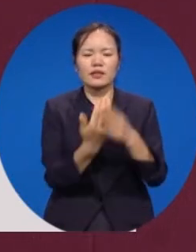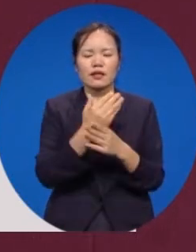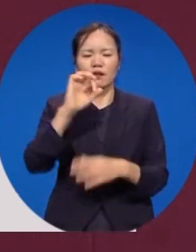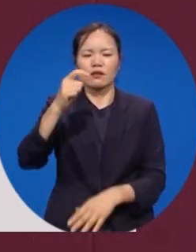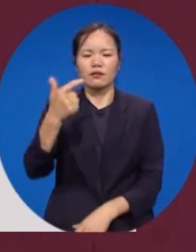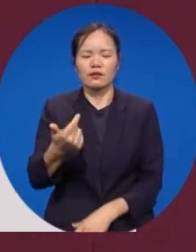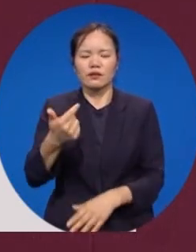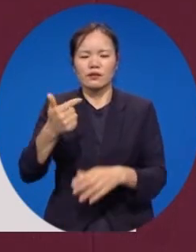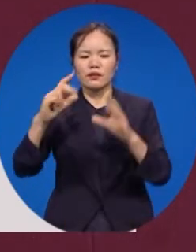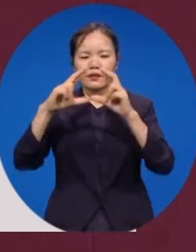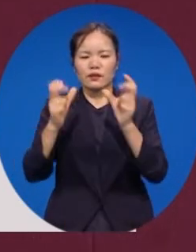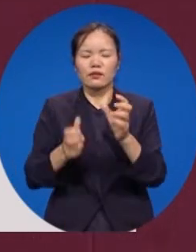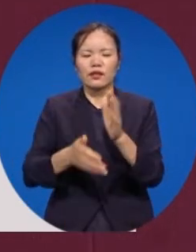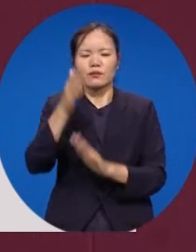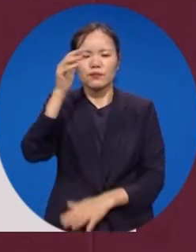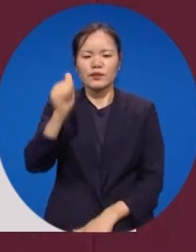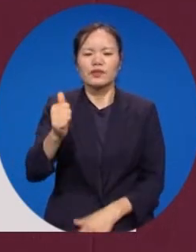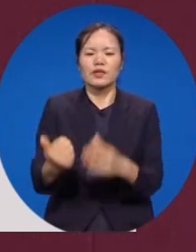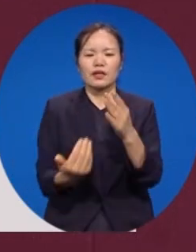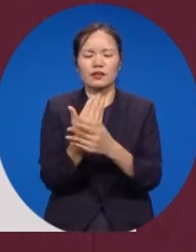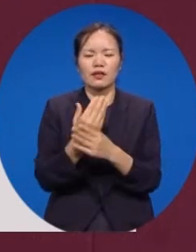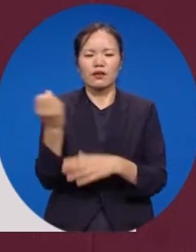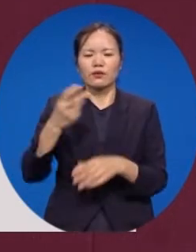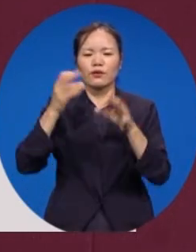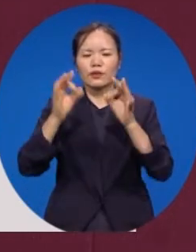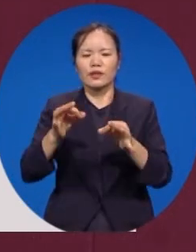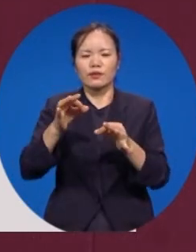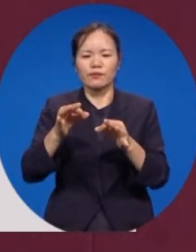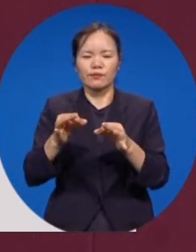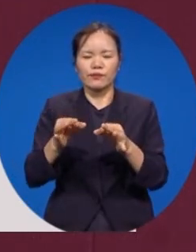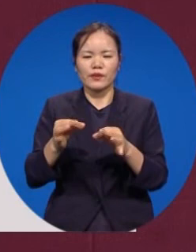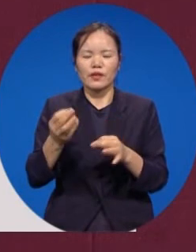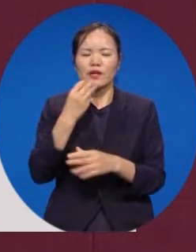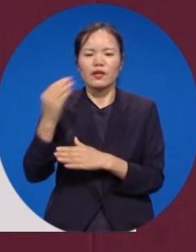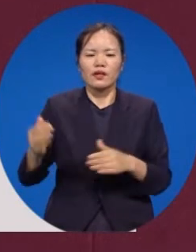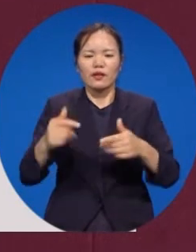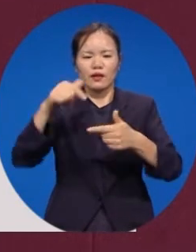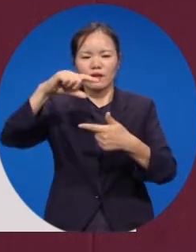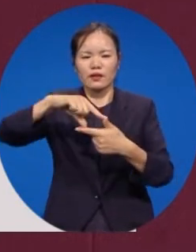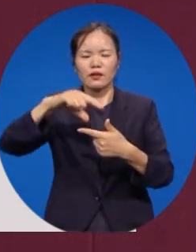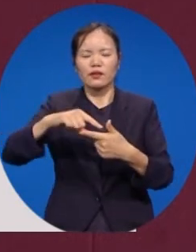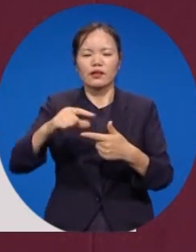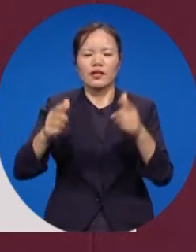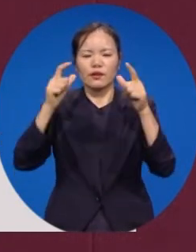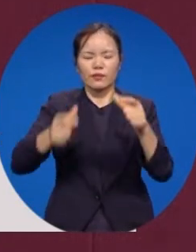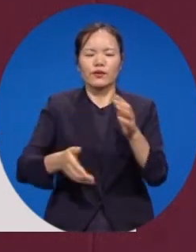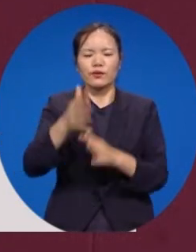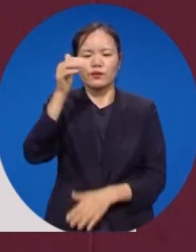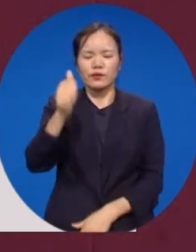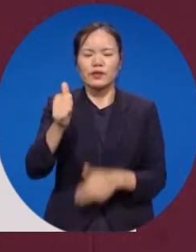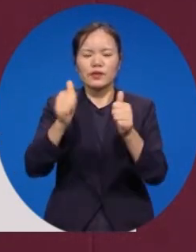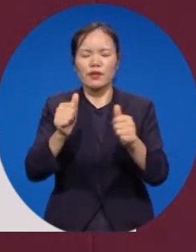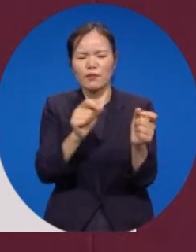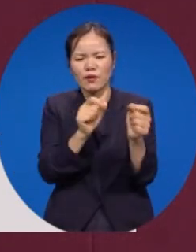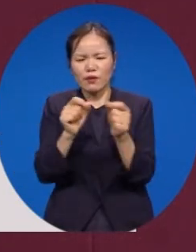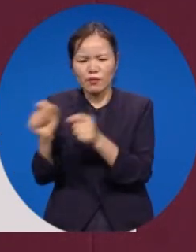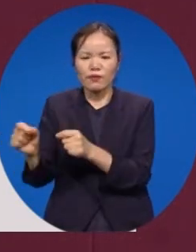은수미 성남시장 사건 파기환송, 김경수 경남도지사 재판 장기 지연,